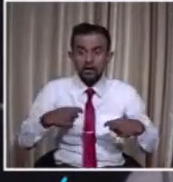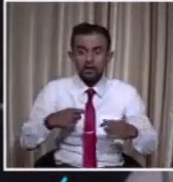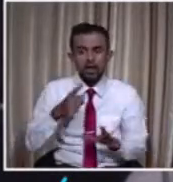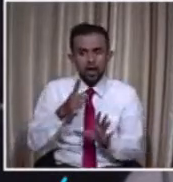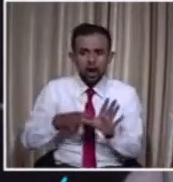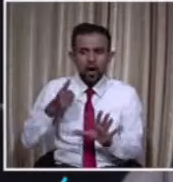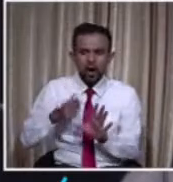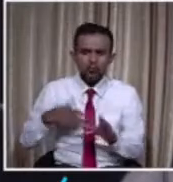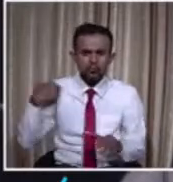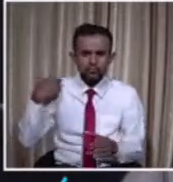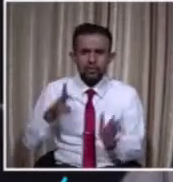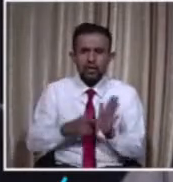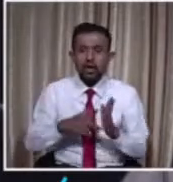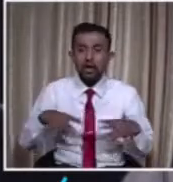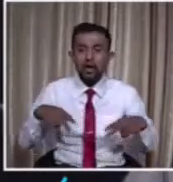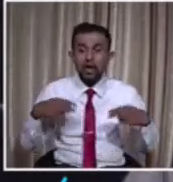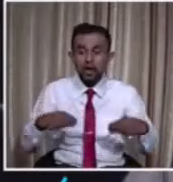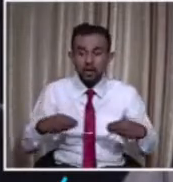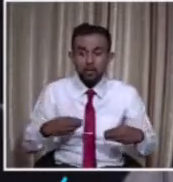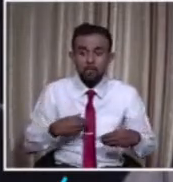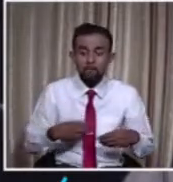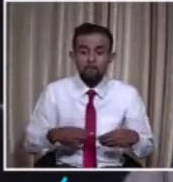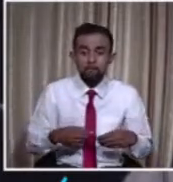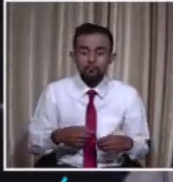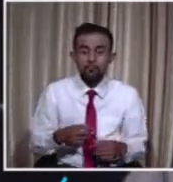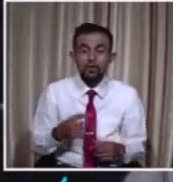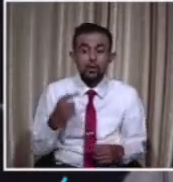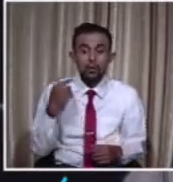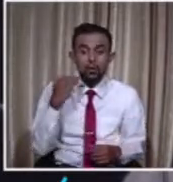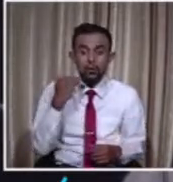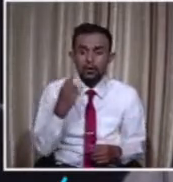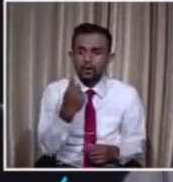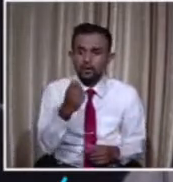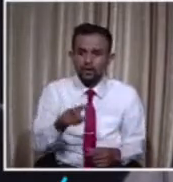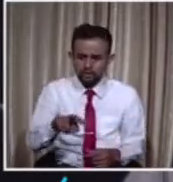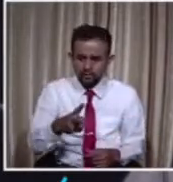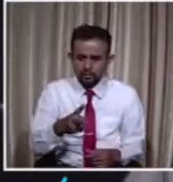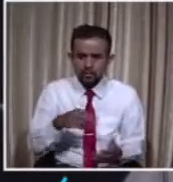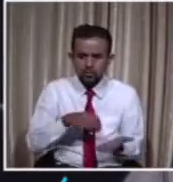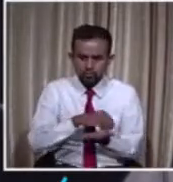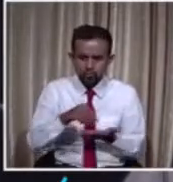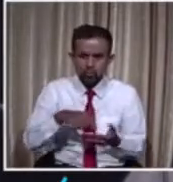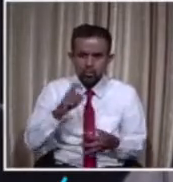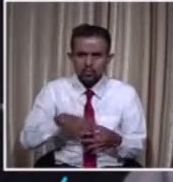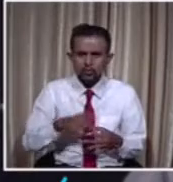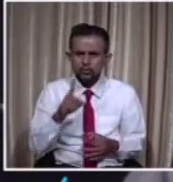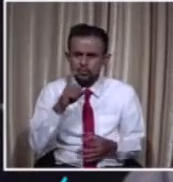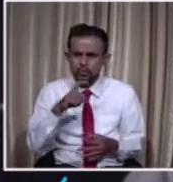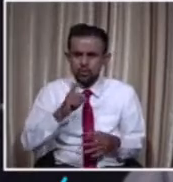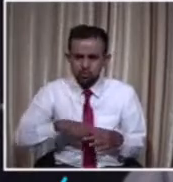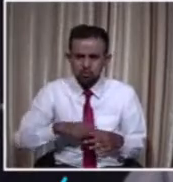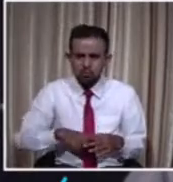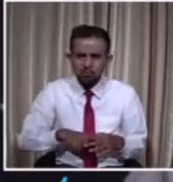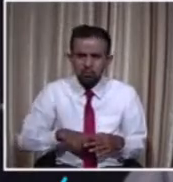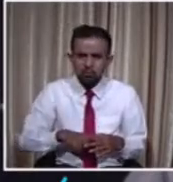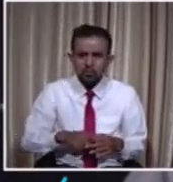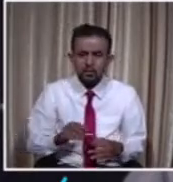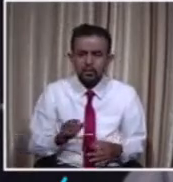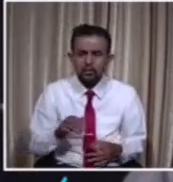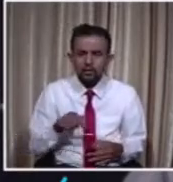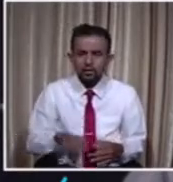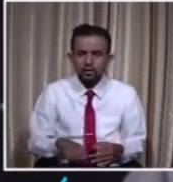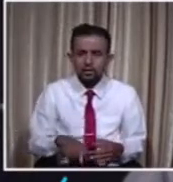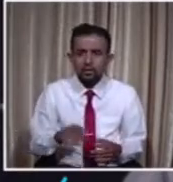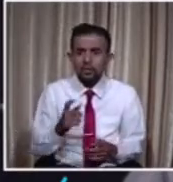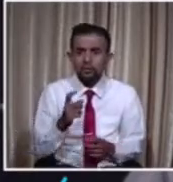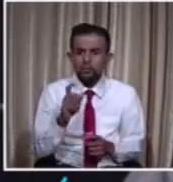යන පොල එතෙන්දී ඇව්වහම අවමිරිස් 1200 කියලා මං කිව්වා. මේ පෝර ප්‍රශ්නේ, කෘමිනාශක ප්‍රශ්නේ, ඒක නිසා